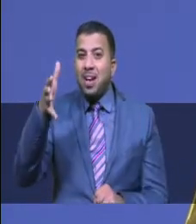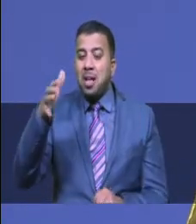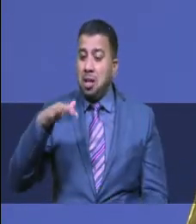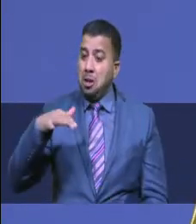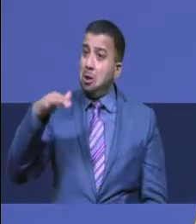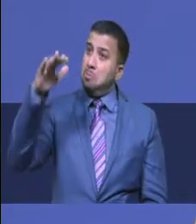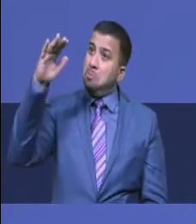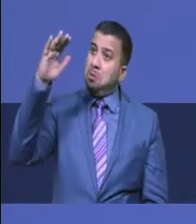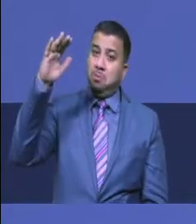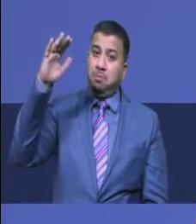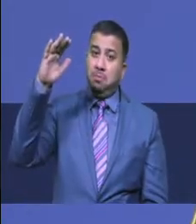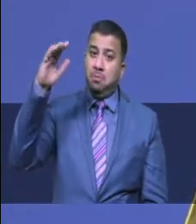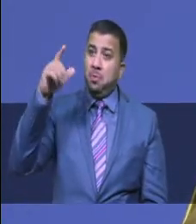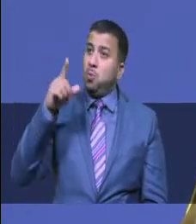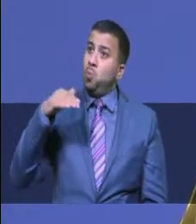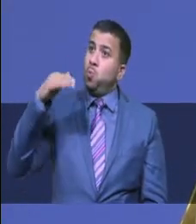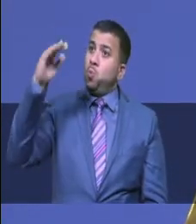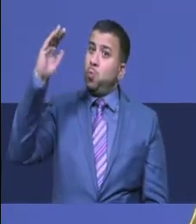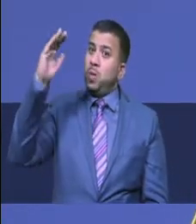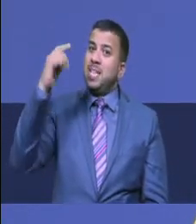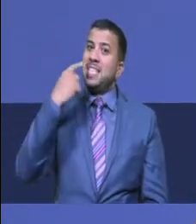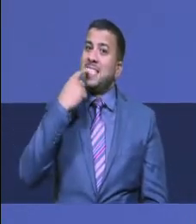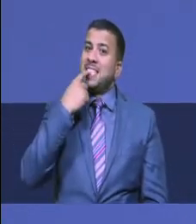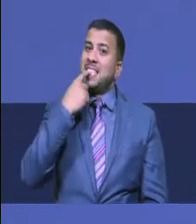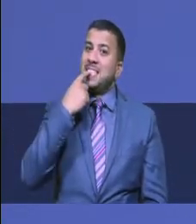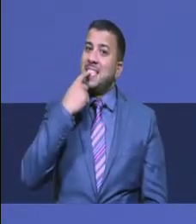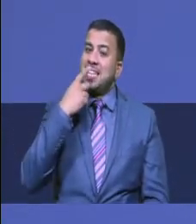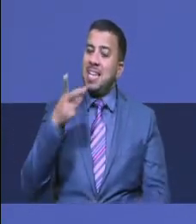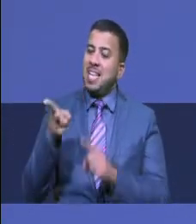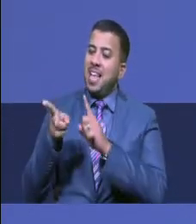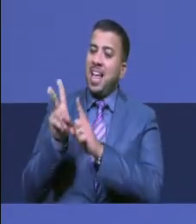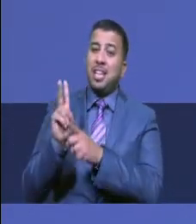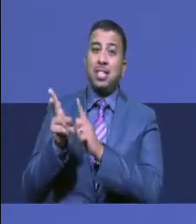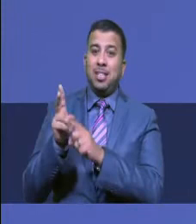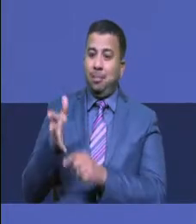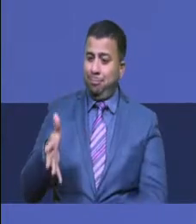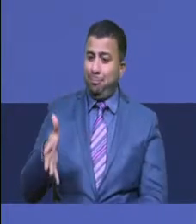كبر ووصل إلى السنة 12،